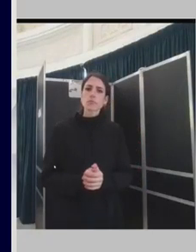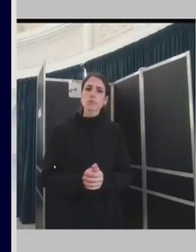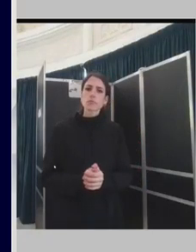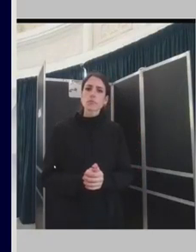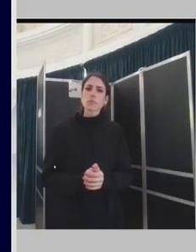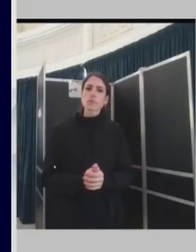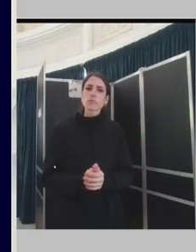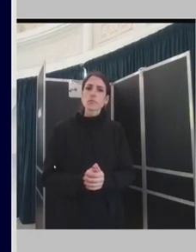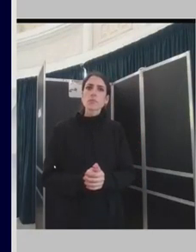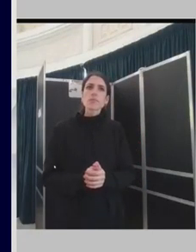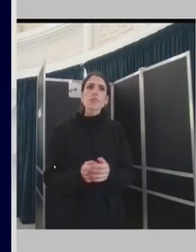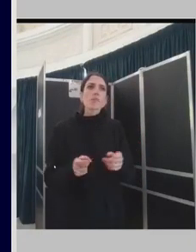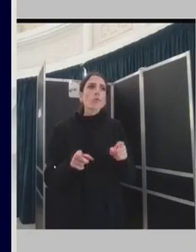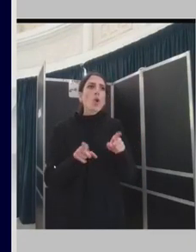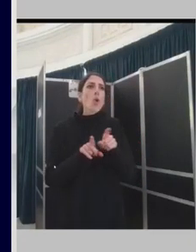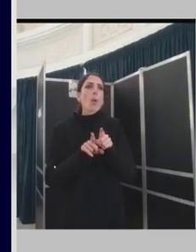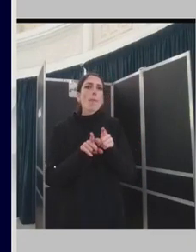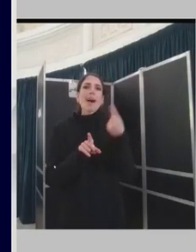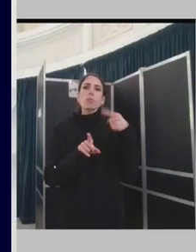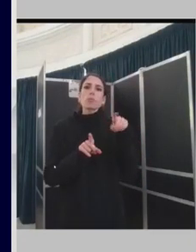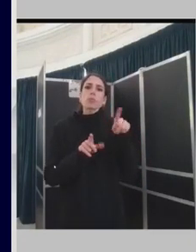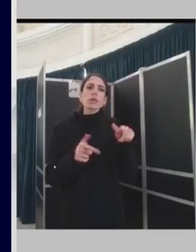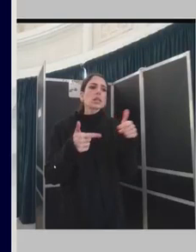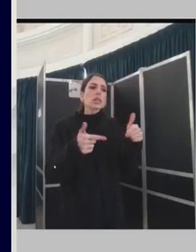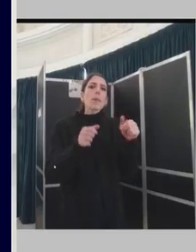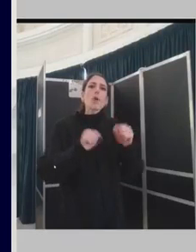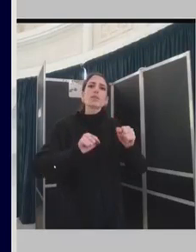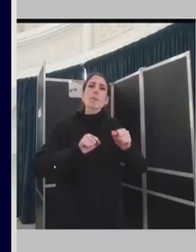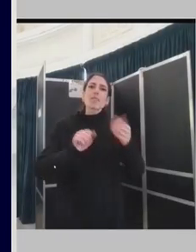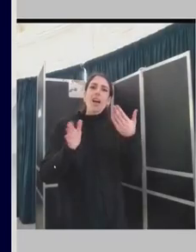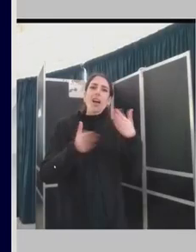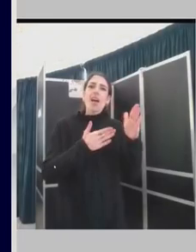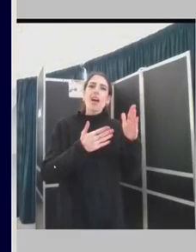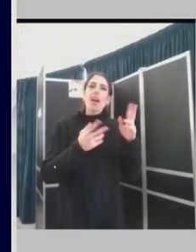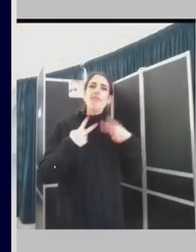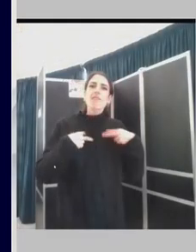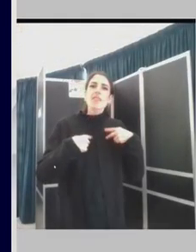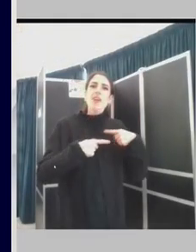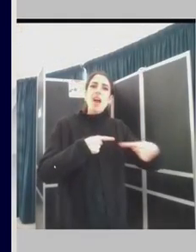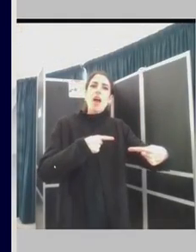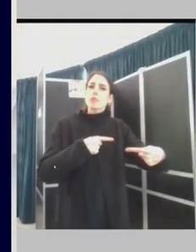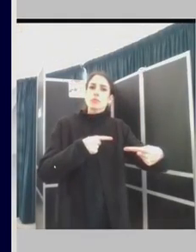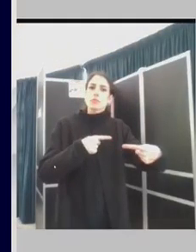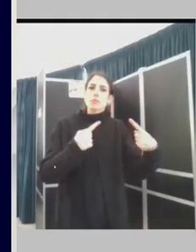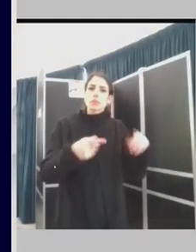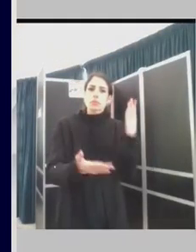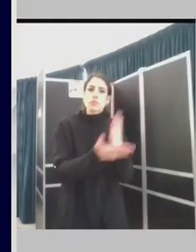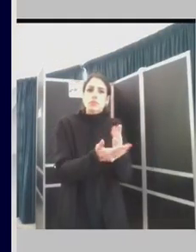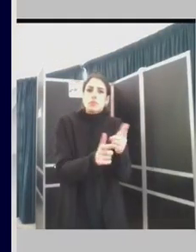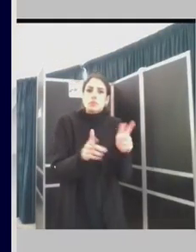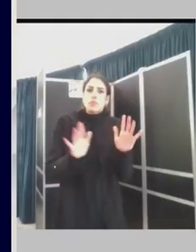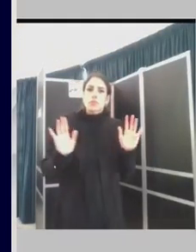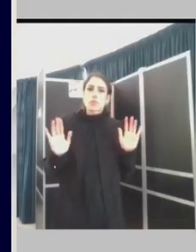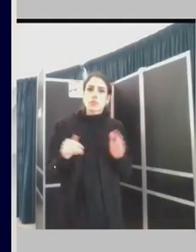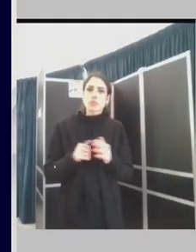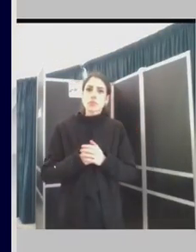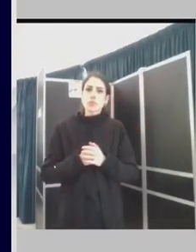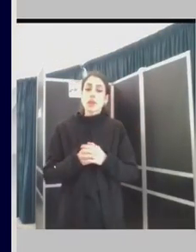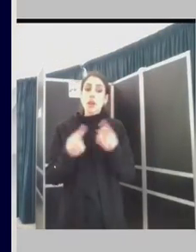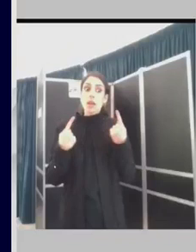avere una possibilità di sopravvivenza. Da lì, con la Società Nazionale di Salvamento, abbiamo